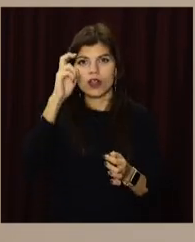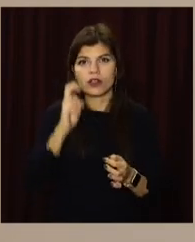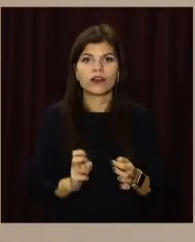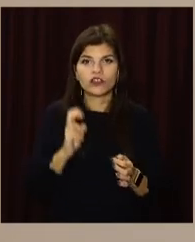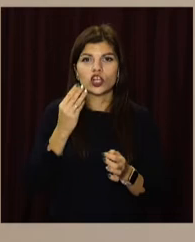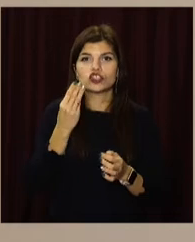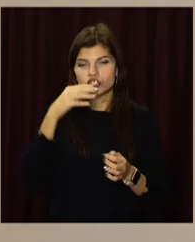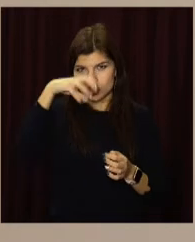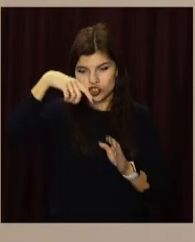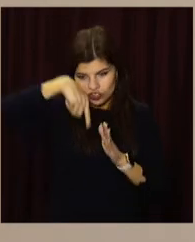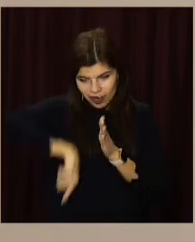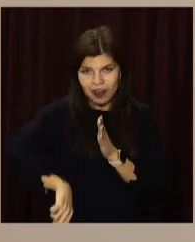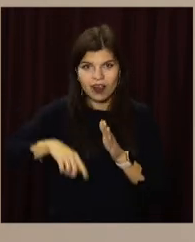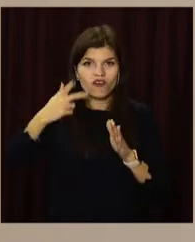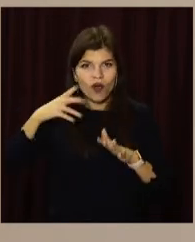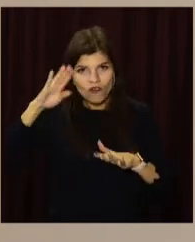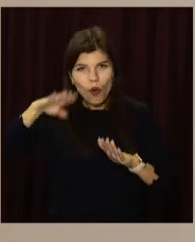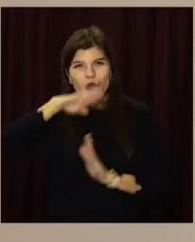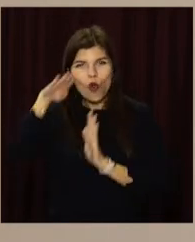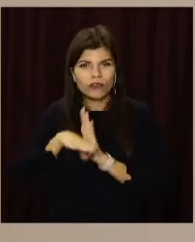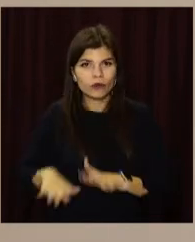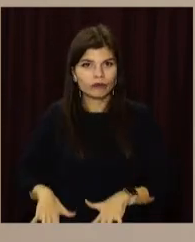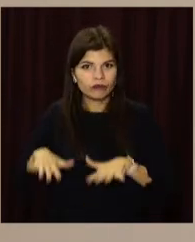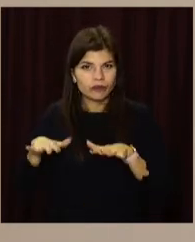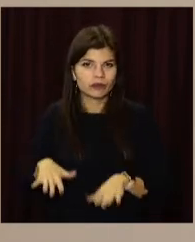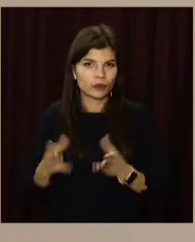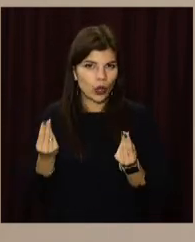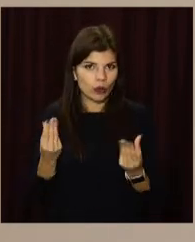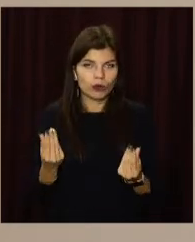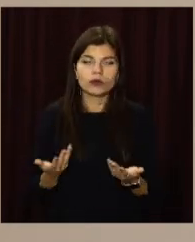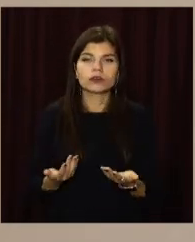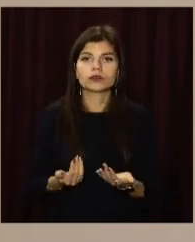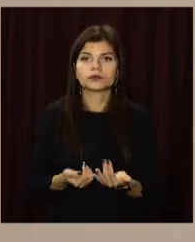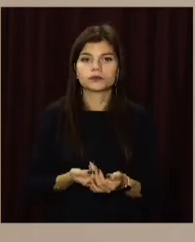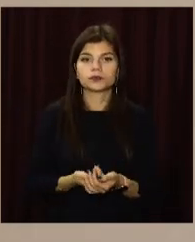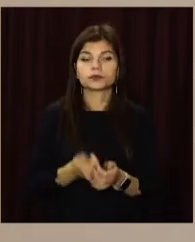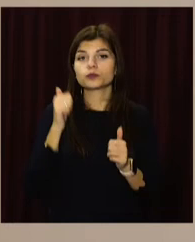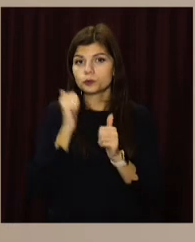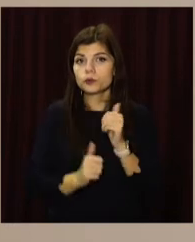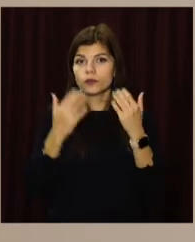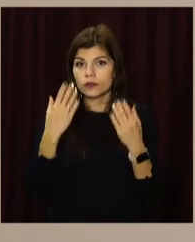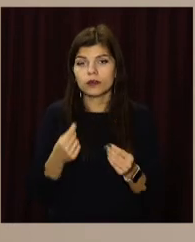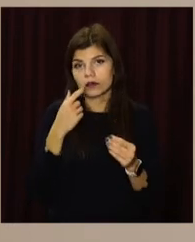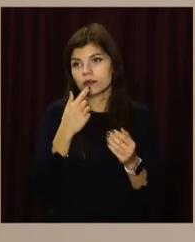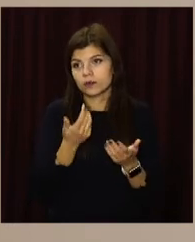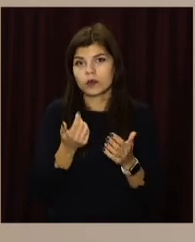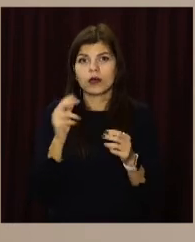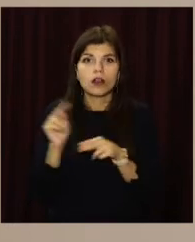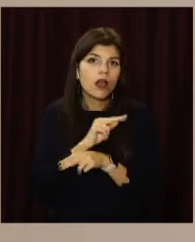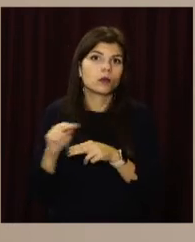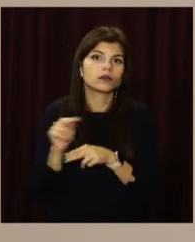шахти, каналізація постійно у нас затикала. І кожен день майже робили